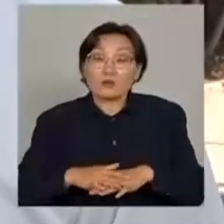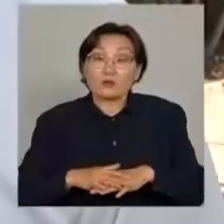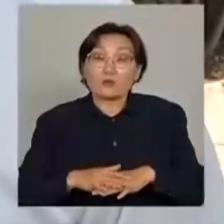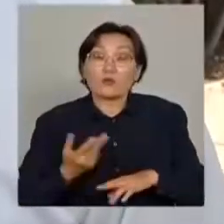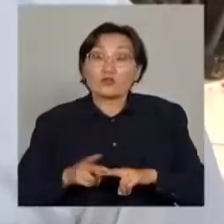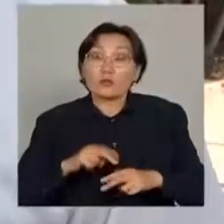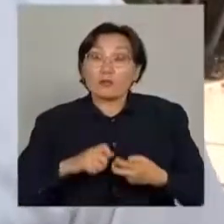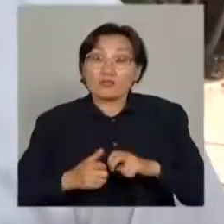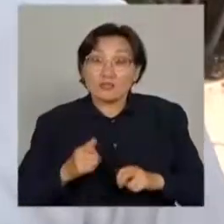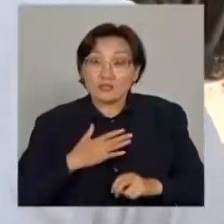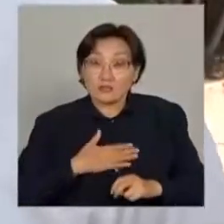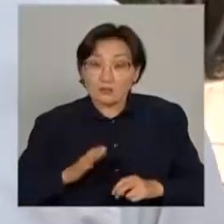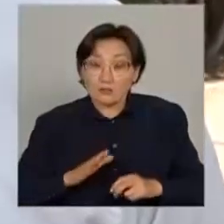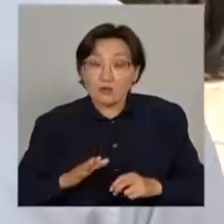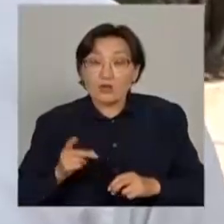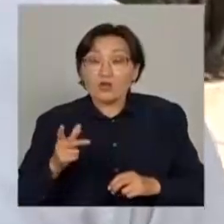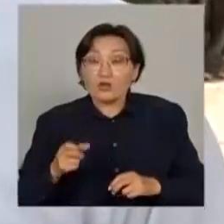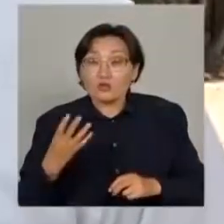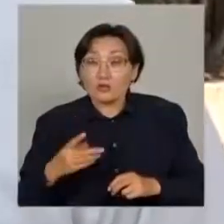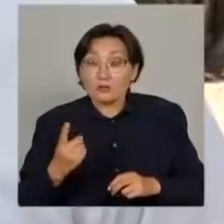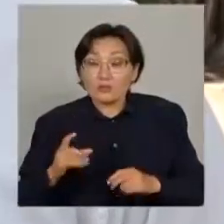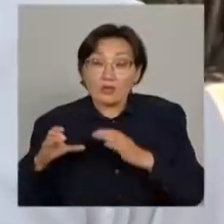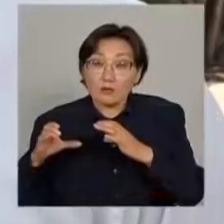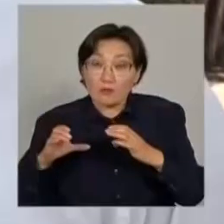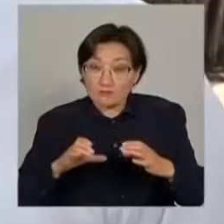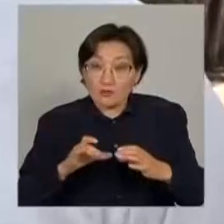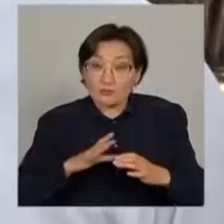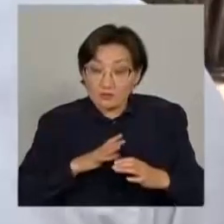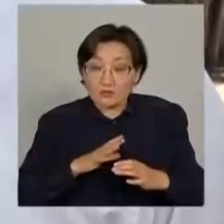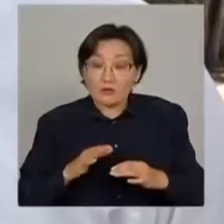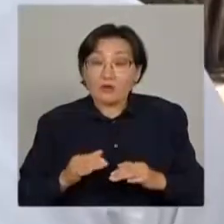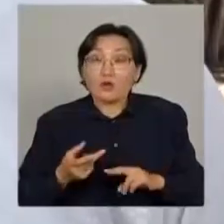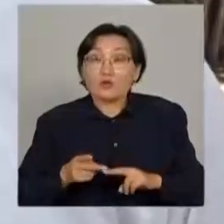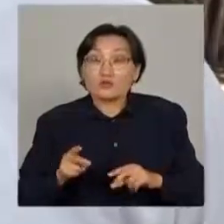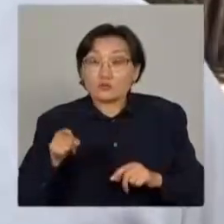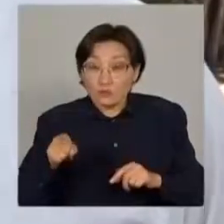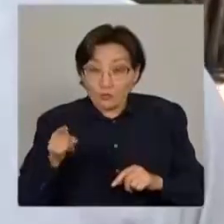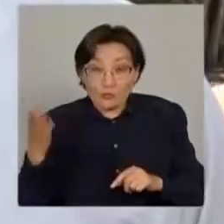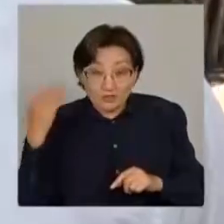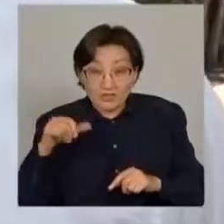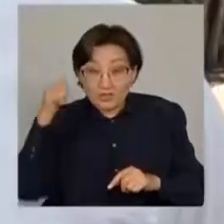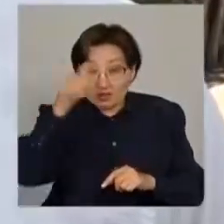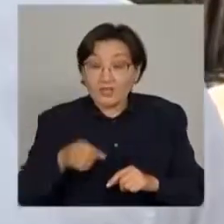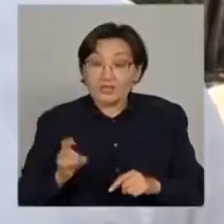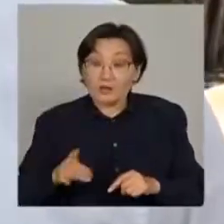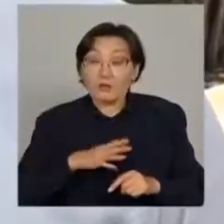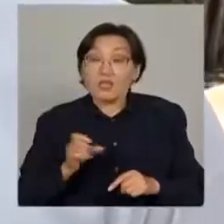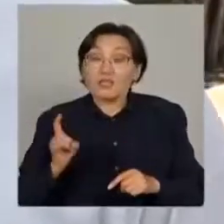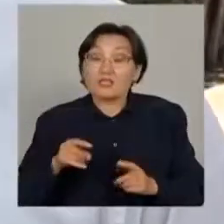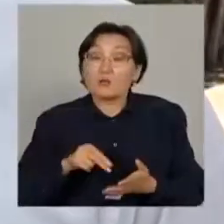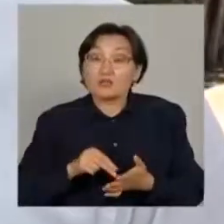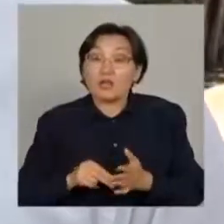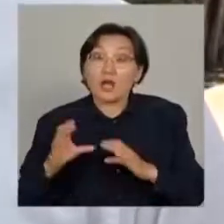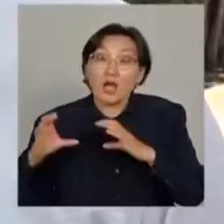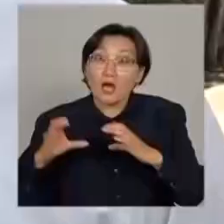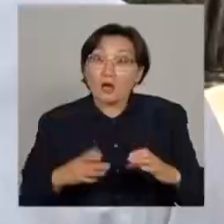ғой. 341 маршрут былтырға дейін жүрді, бірақ сол кездерде осы таксистер болатын. Таксидің бағасы